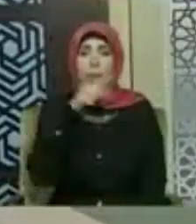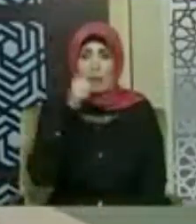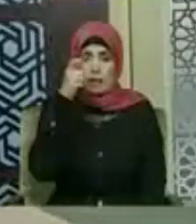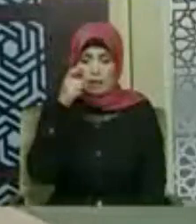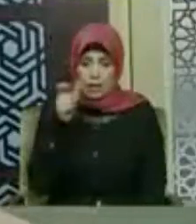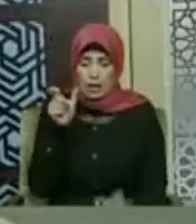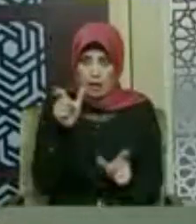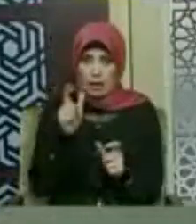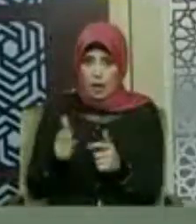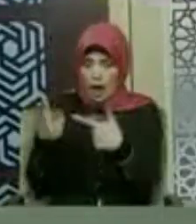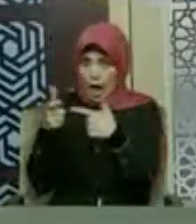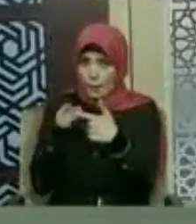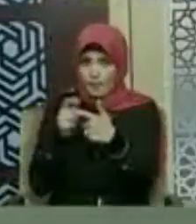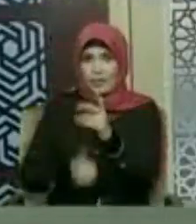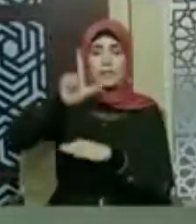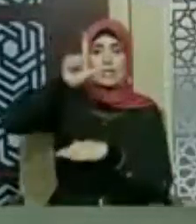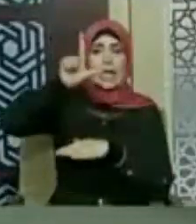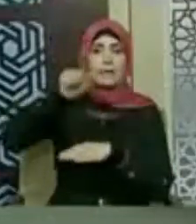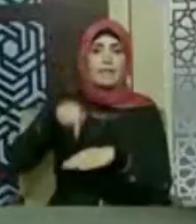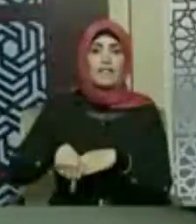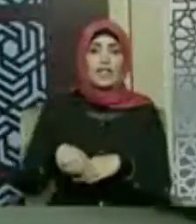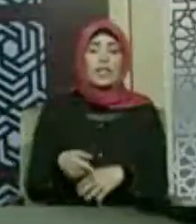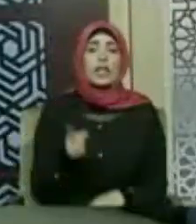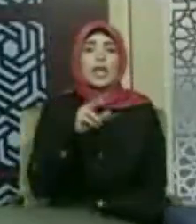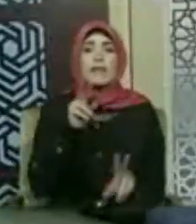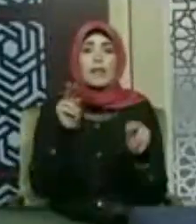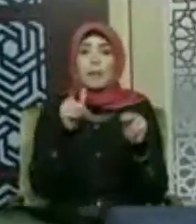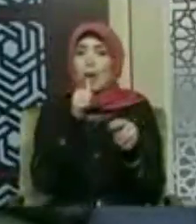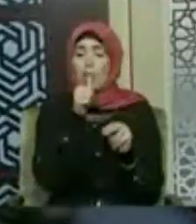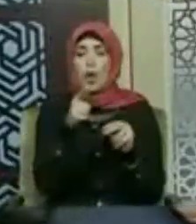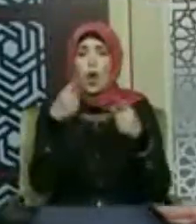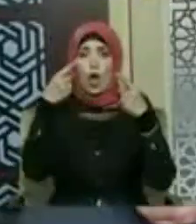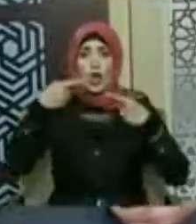لسادوا. وكما قال شوقي: